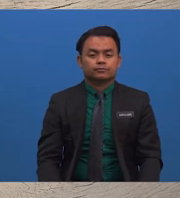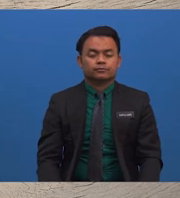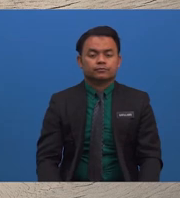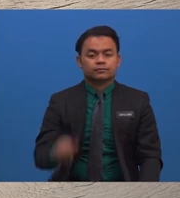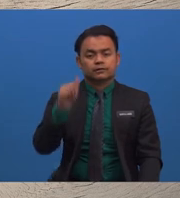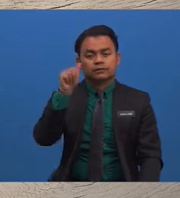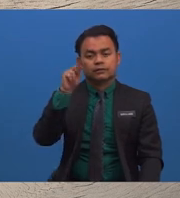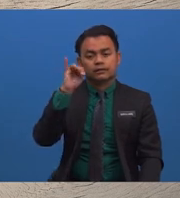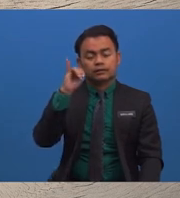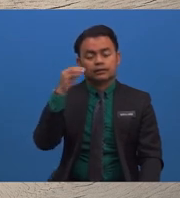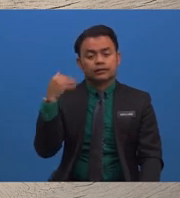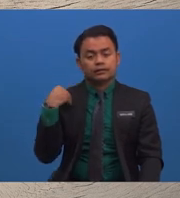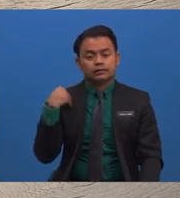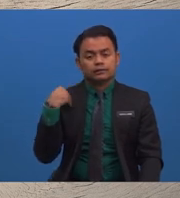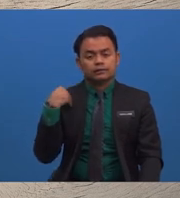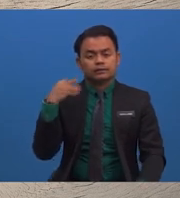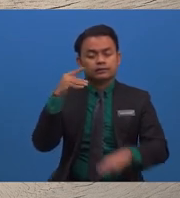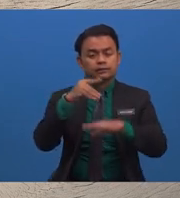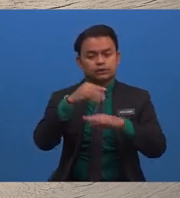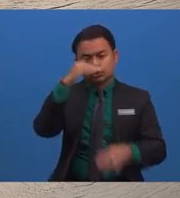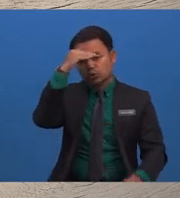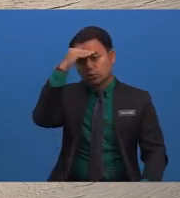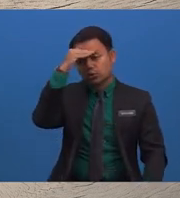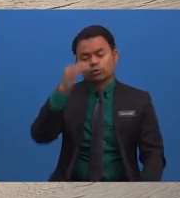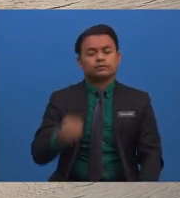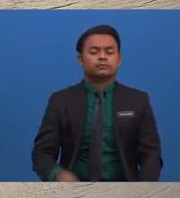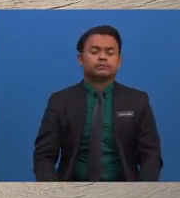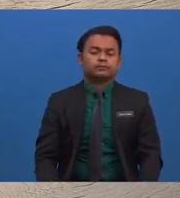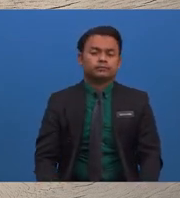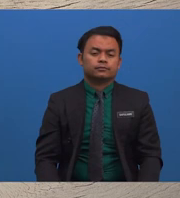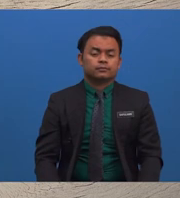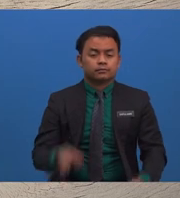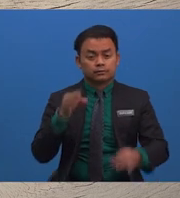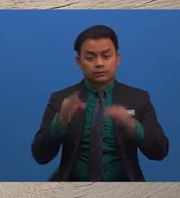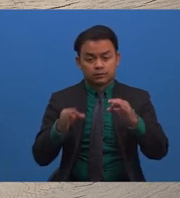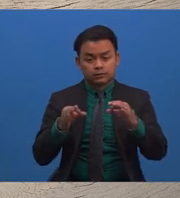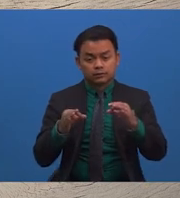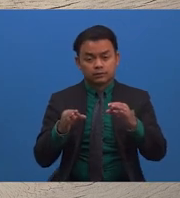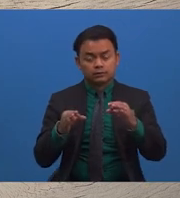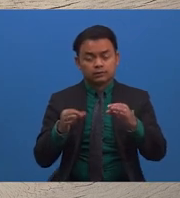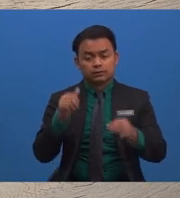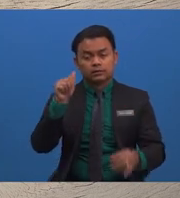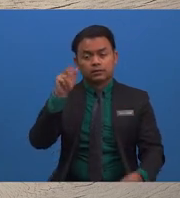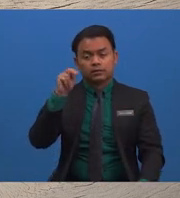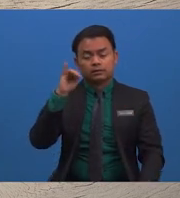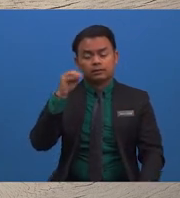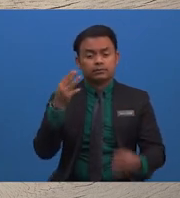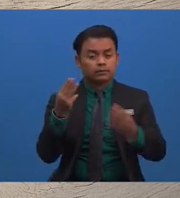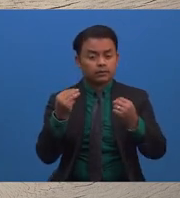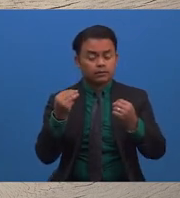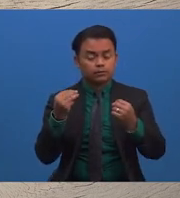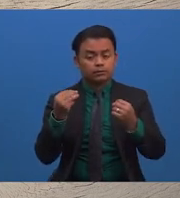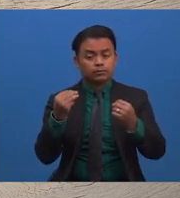iaitu selatan Semenanjung Malaysia. Jika Ani mahu ke Kuala Lumpur, tempat